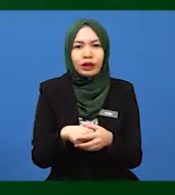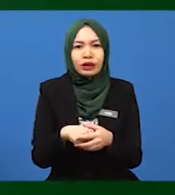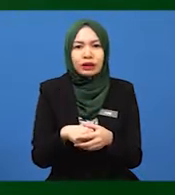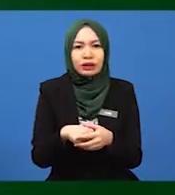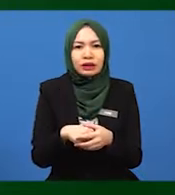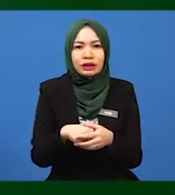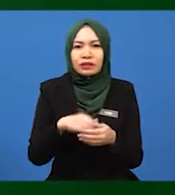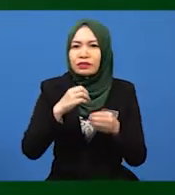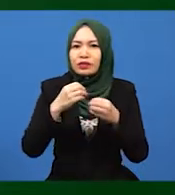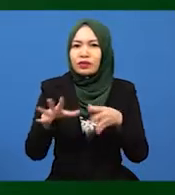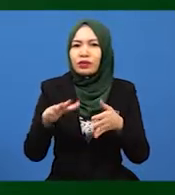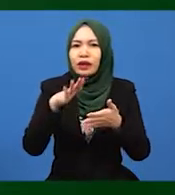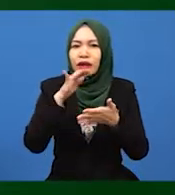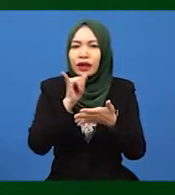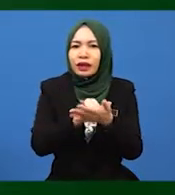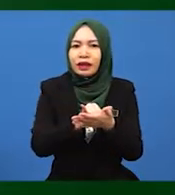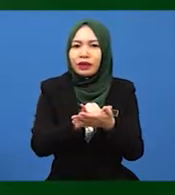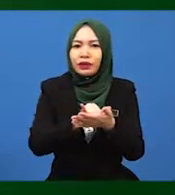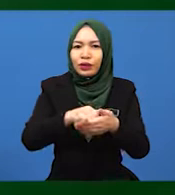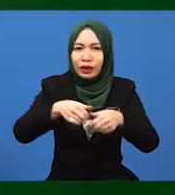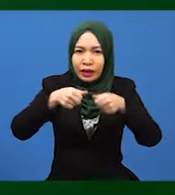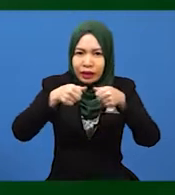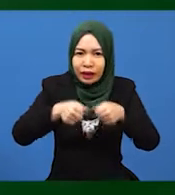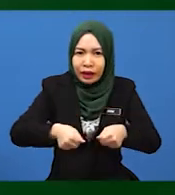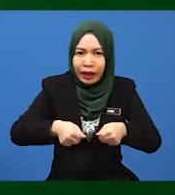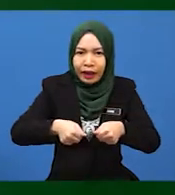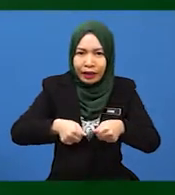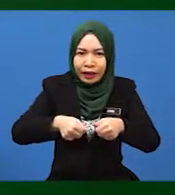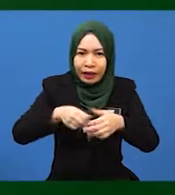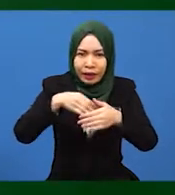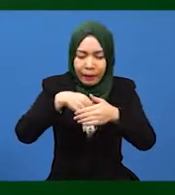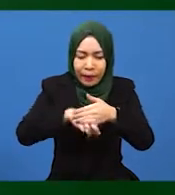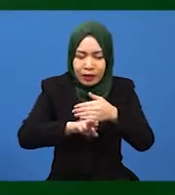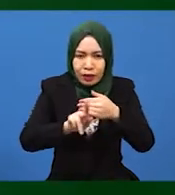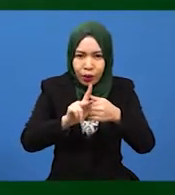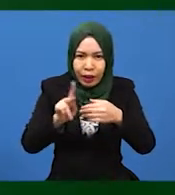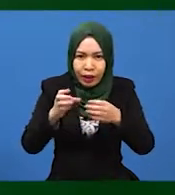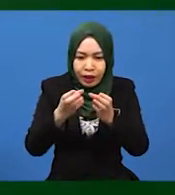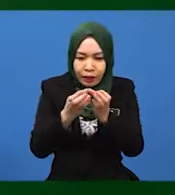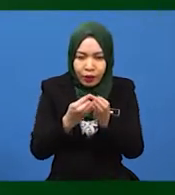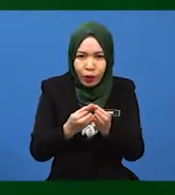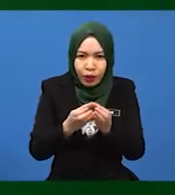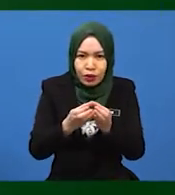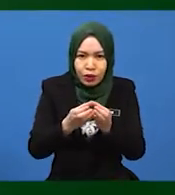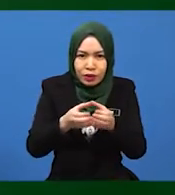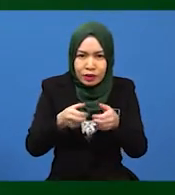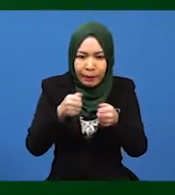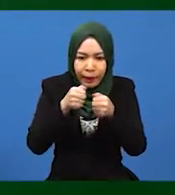Selepas itu, tolong tekan pulut yang dimasukkan ke dalam kelongsong agar mampat.